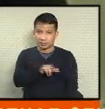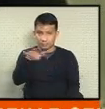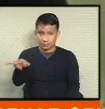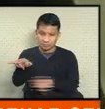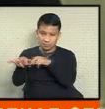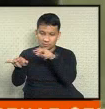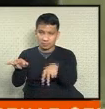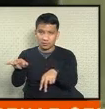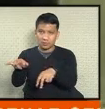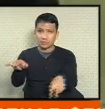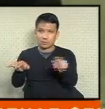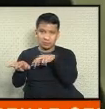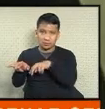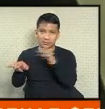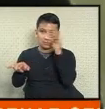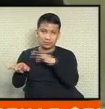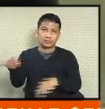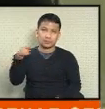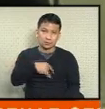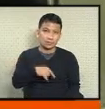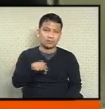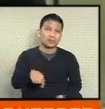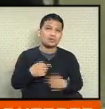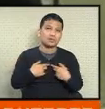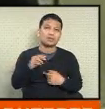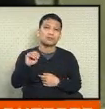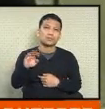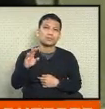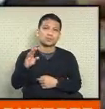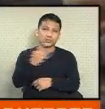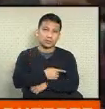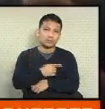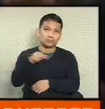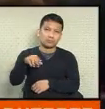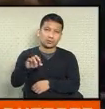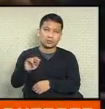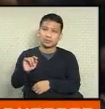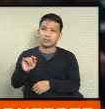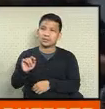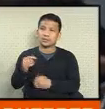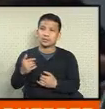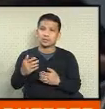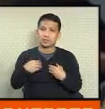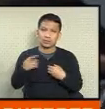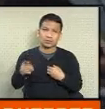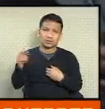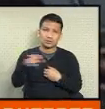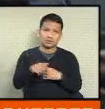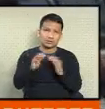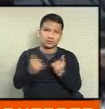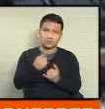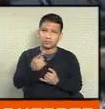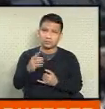ng aeroplano, nagsakay lang ng mga Pinoy, pagbalik po nila dito, 14 days quarantine. Kasabay nito, umalma ang mga airline sa